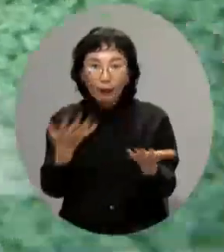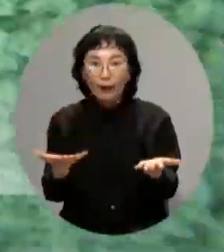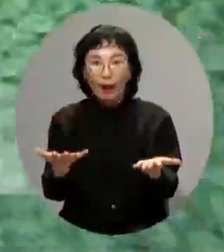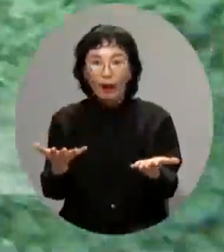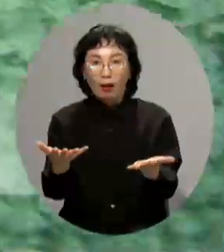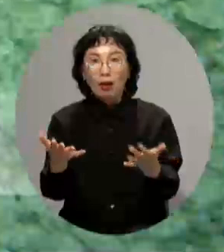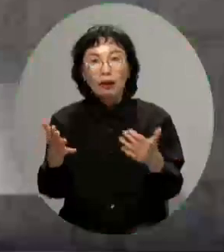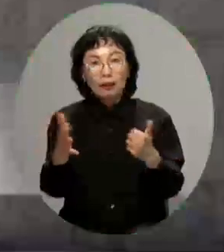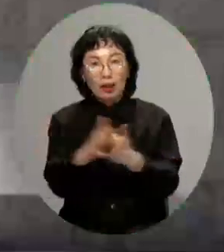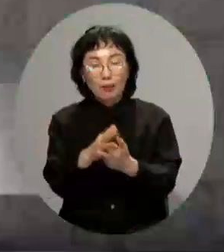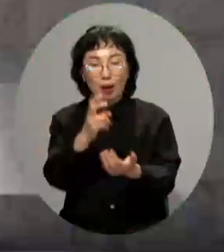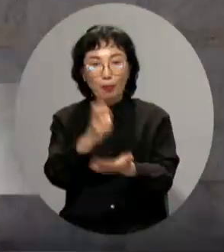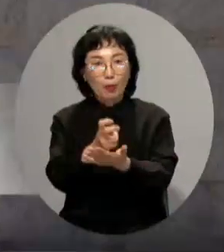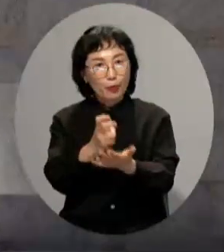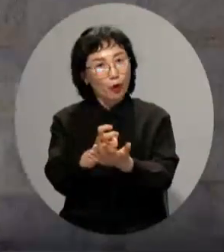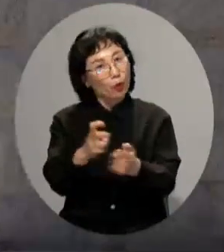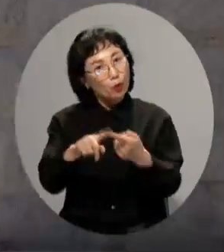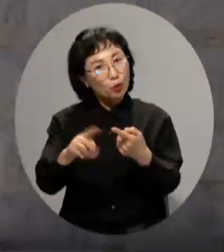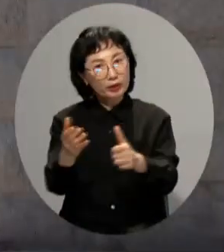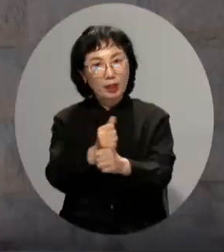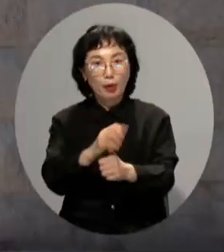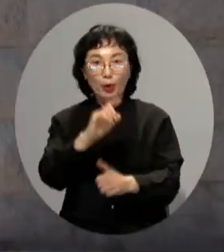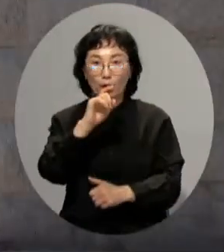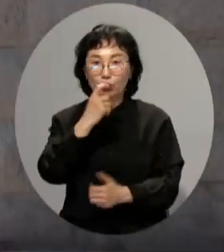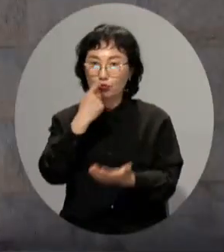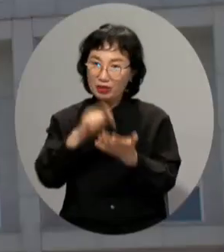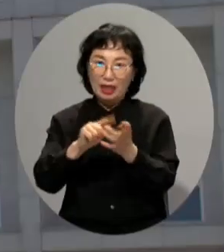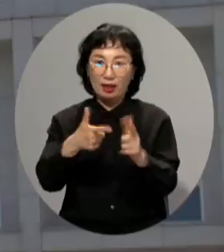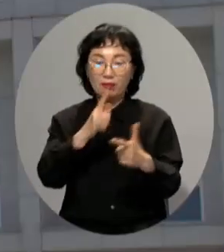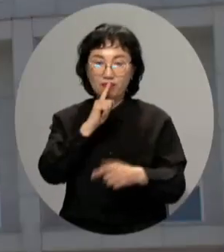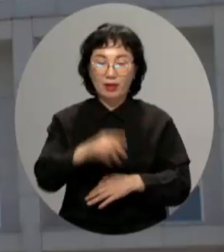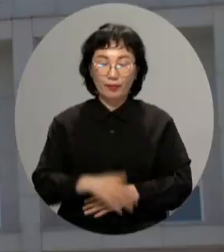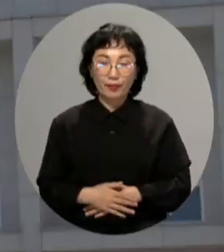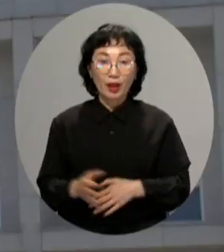아니어서 법적 조치가 이뤄지지 않았습니다